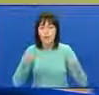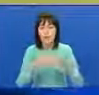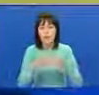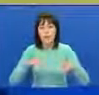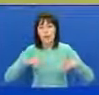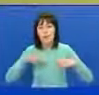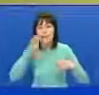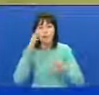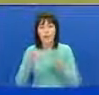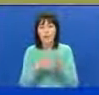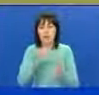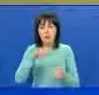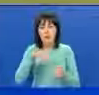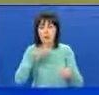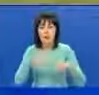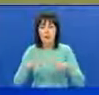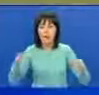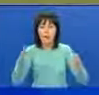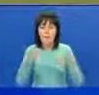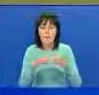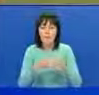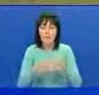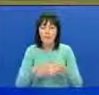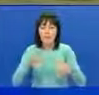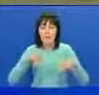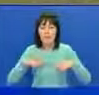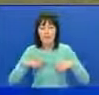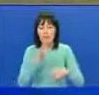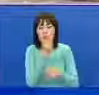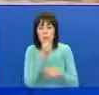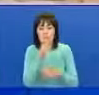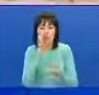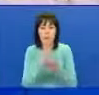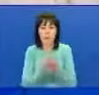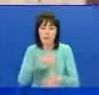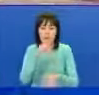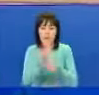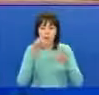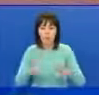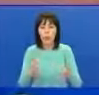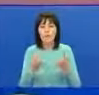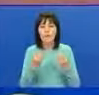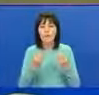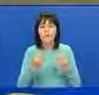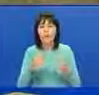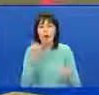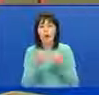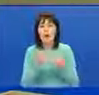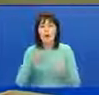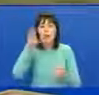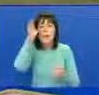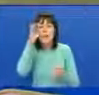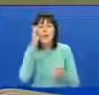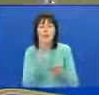Шымкент қалалық нөмірі 7 футбол мектебінің командасын пенальтиден ұтқан Оксюшер командасы бас жүлдеге иелік етті. Қола жүлдені Ташкенттің